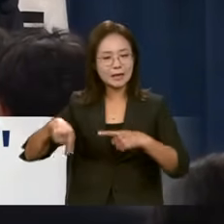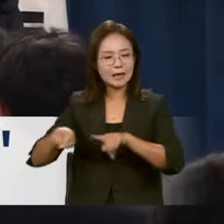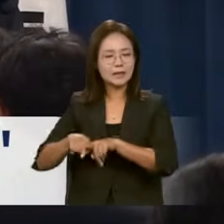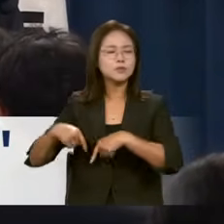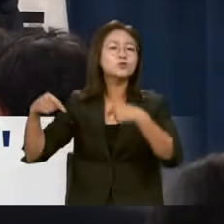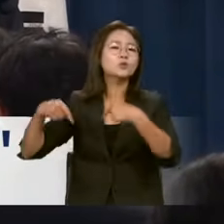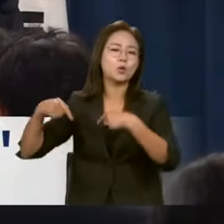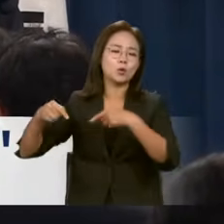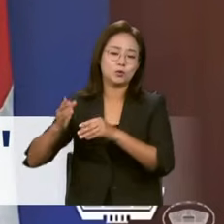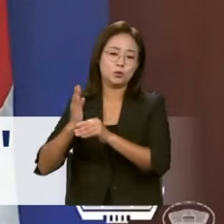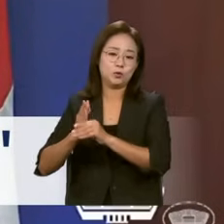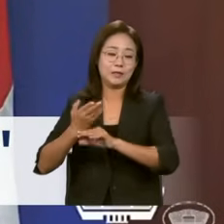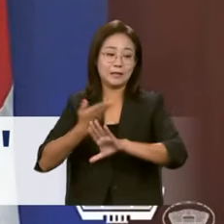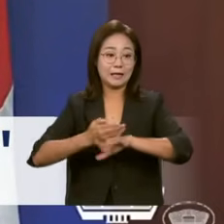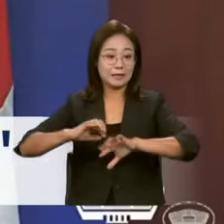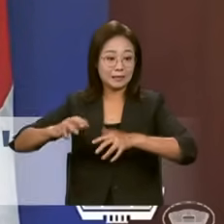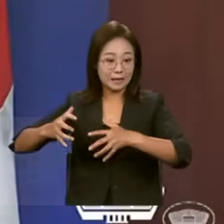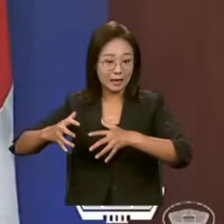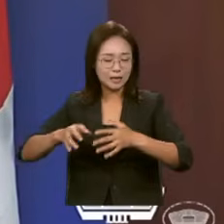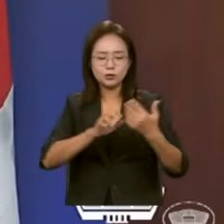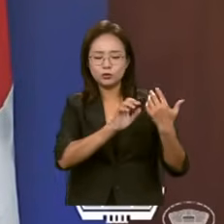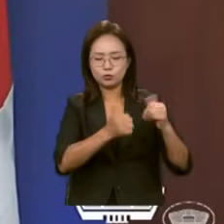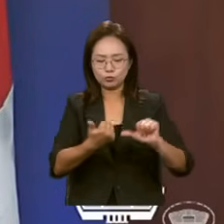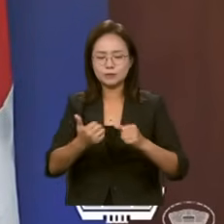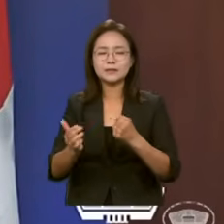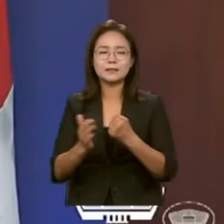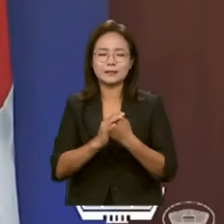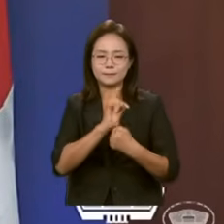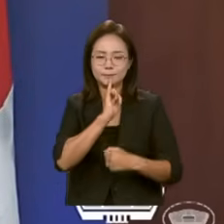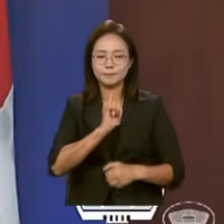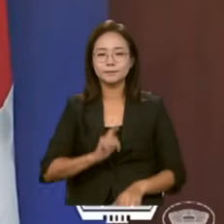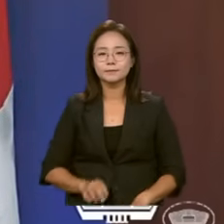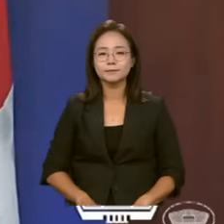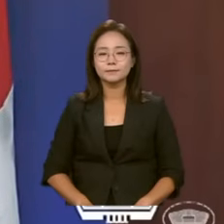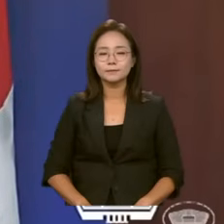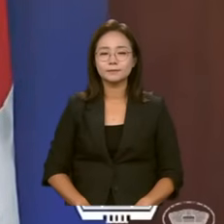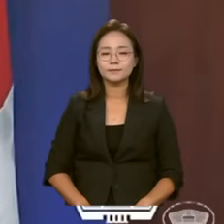교전국 서방에 의한 사망자가 올 수 있다고